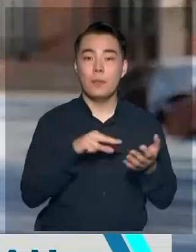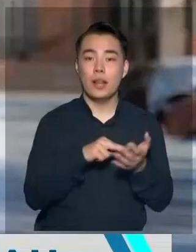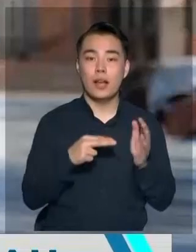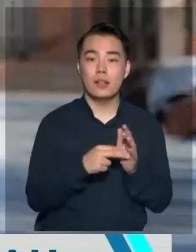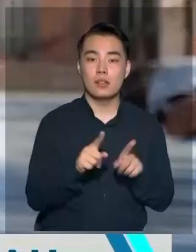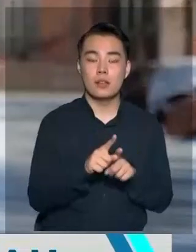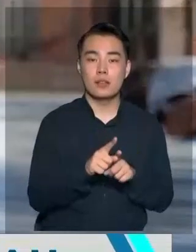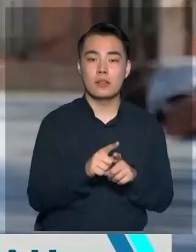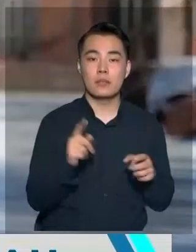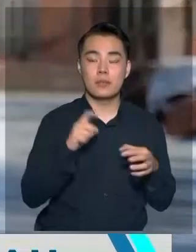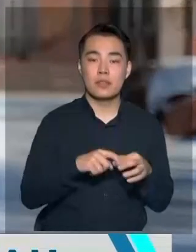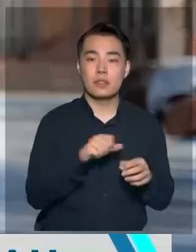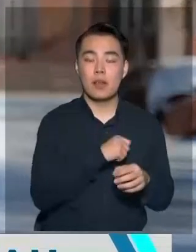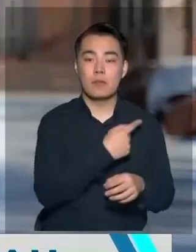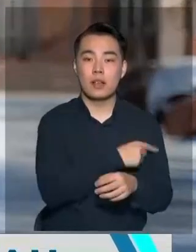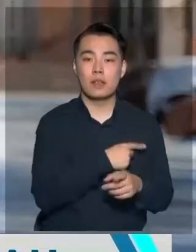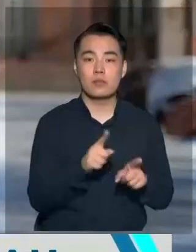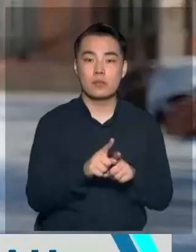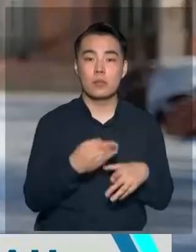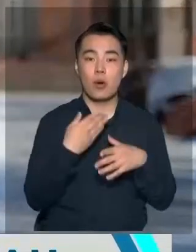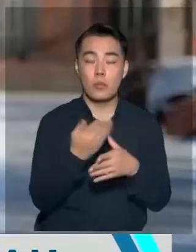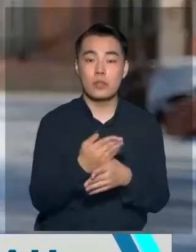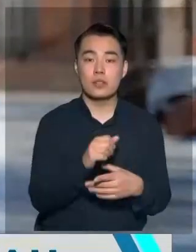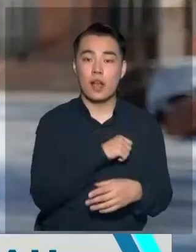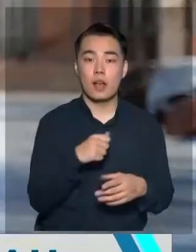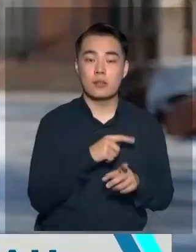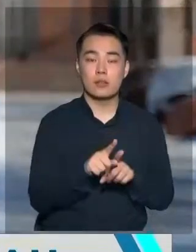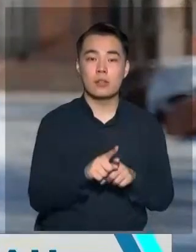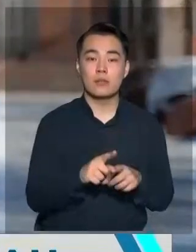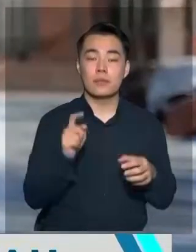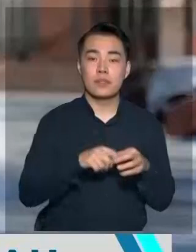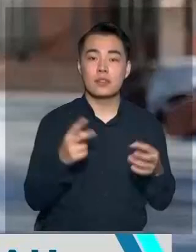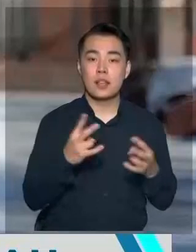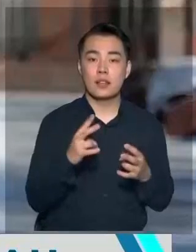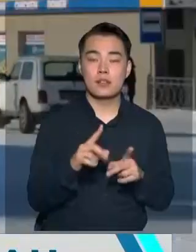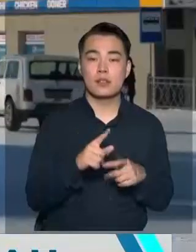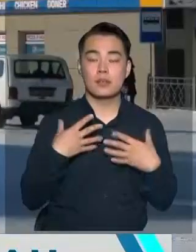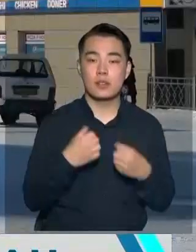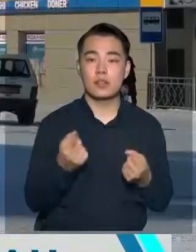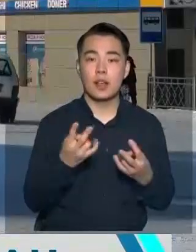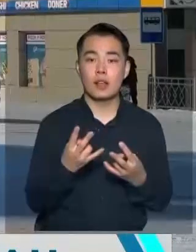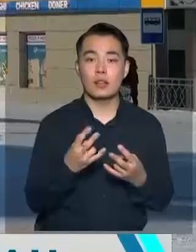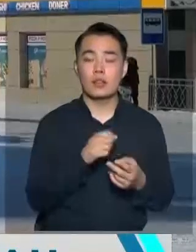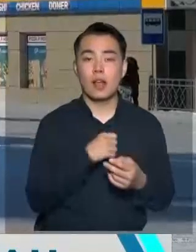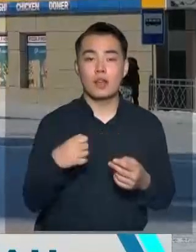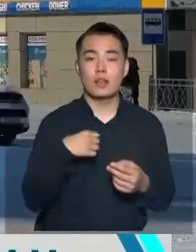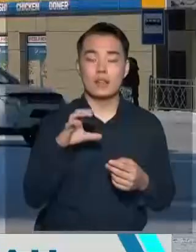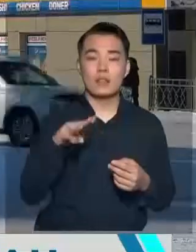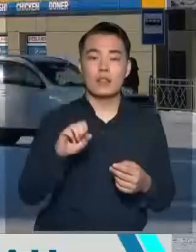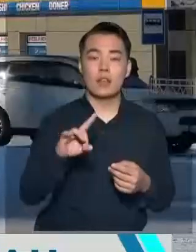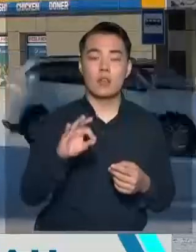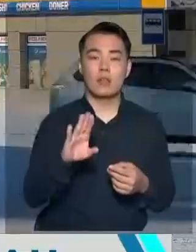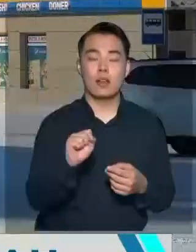түрдегі медициналық қызметтерге қолжетімді негізі болу үшін сақтандыру мәртебесіне ие болу керектігін айтқымыз келеді. Биыл ғана жұмысын